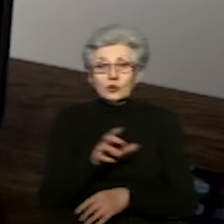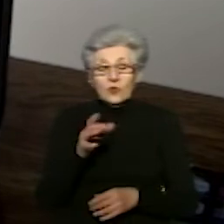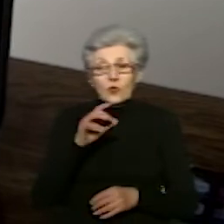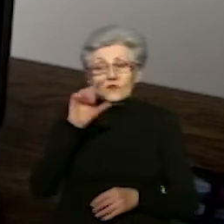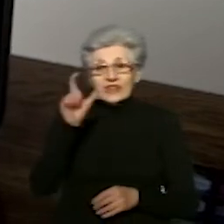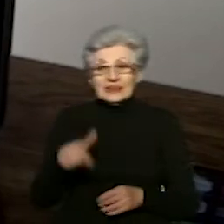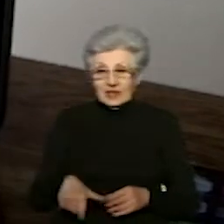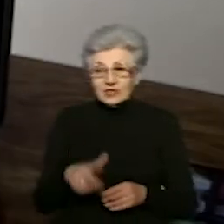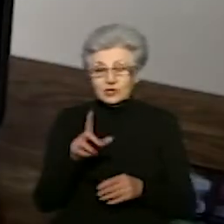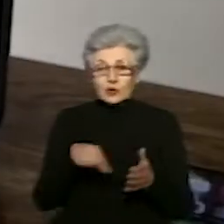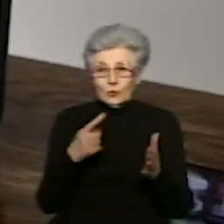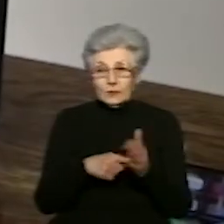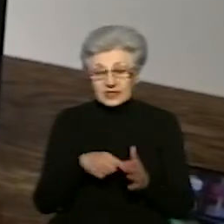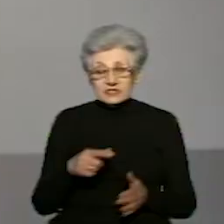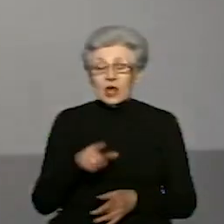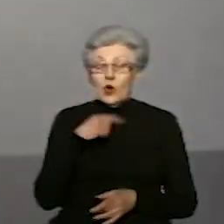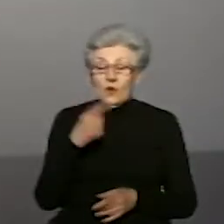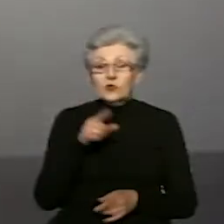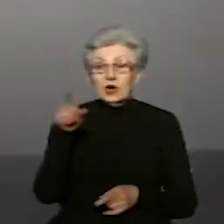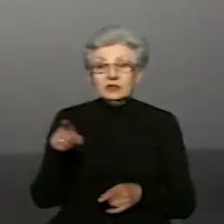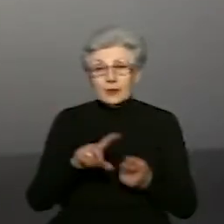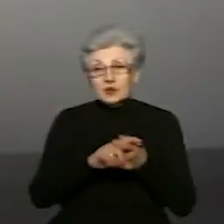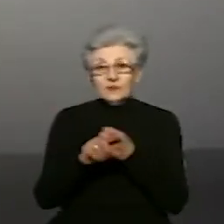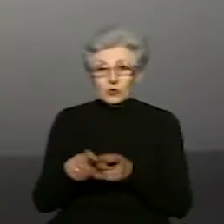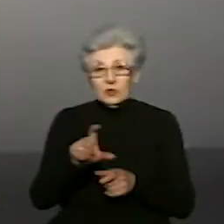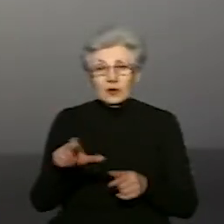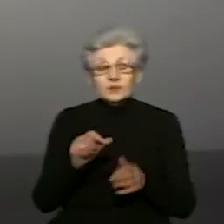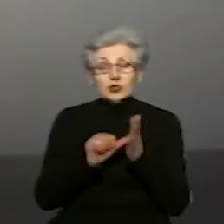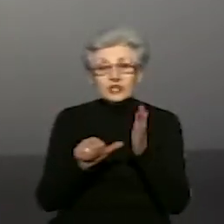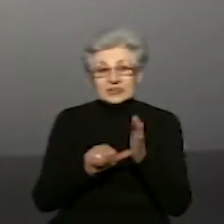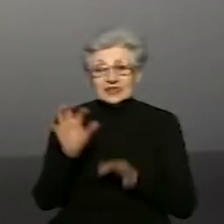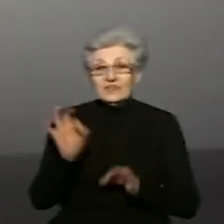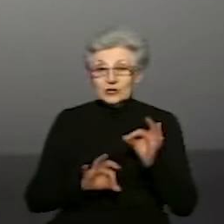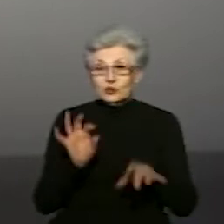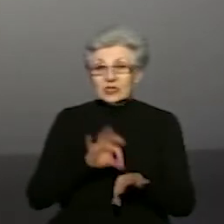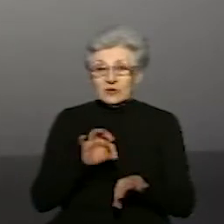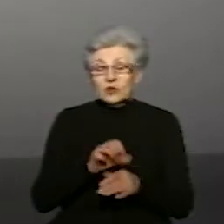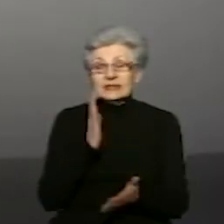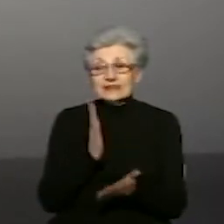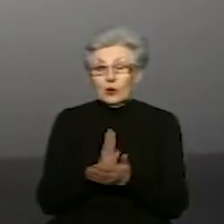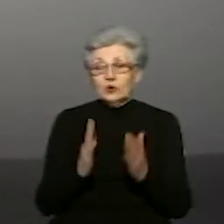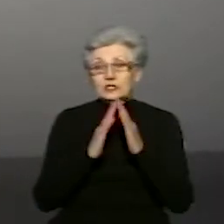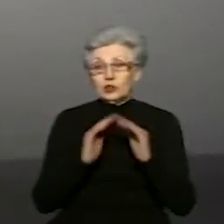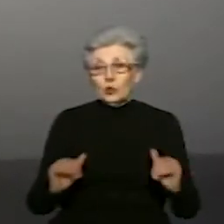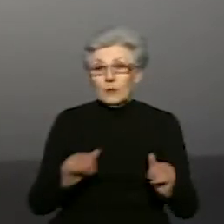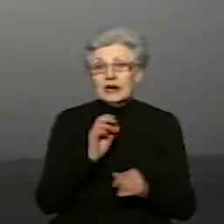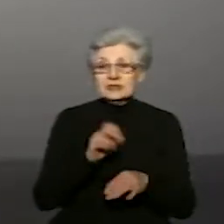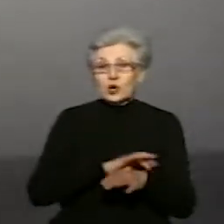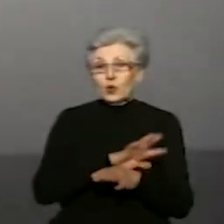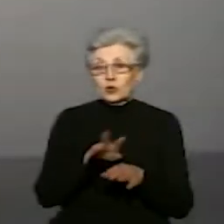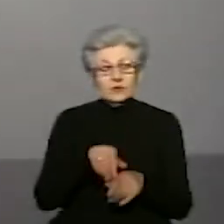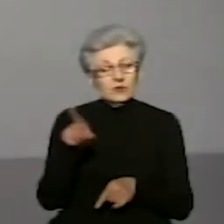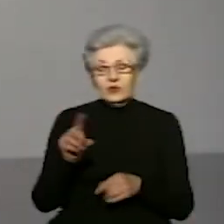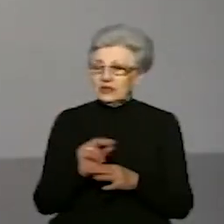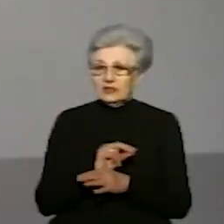там інфіковані лікуються переважно вдома. У нас 60% хворих знаходиться вдома з коронавірусом. Вони не